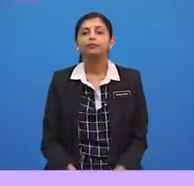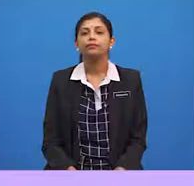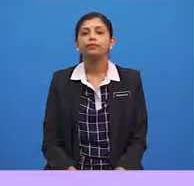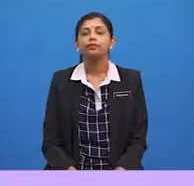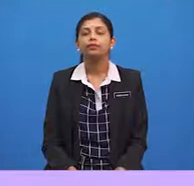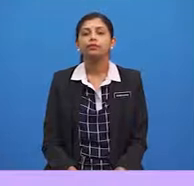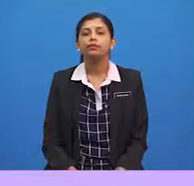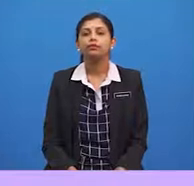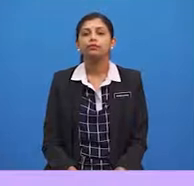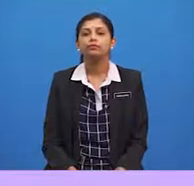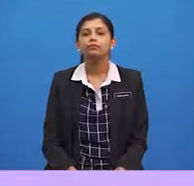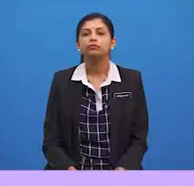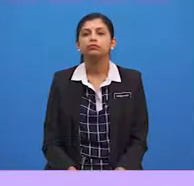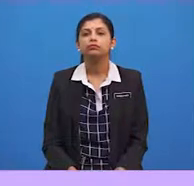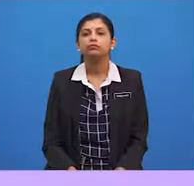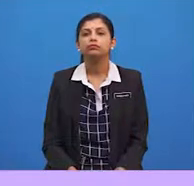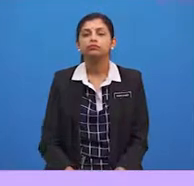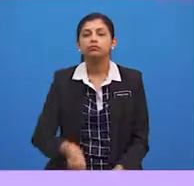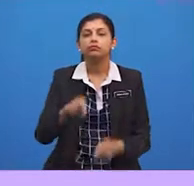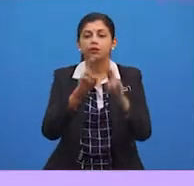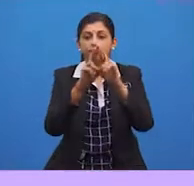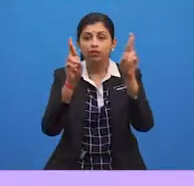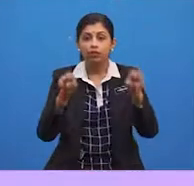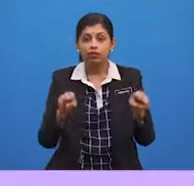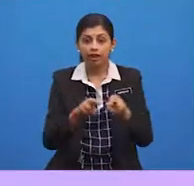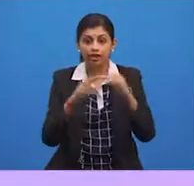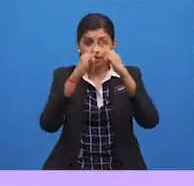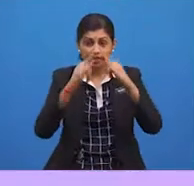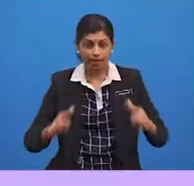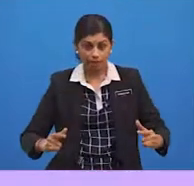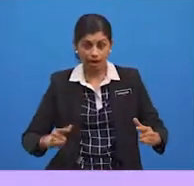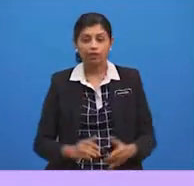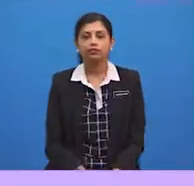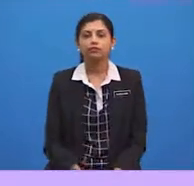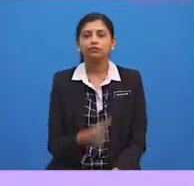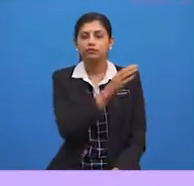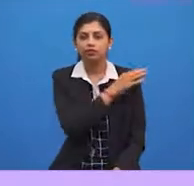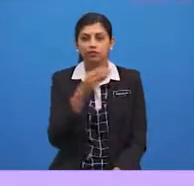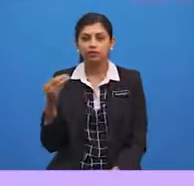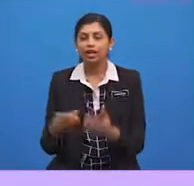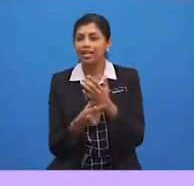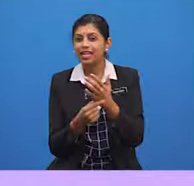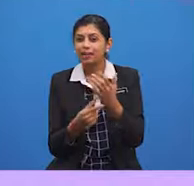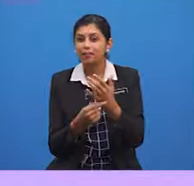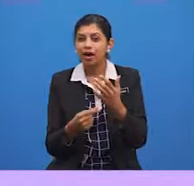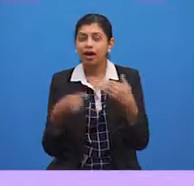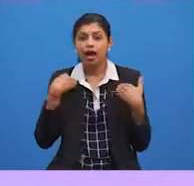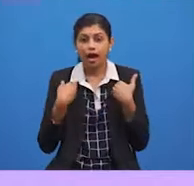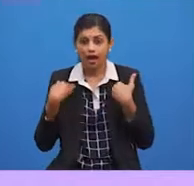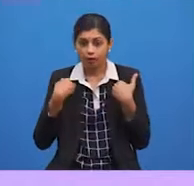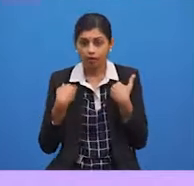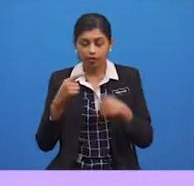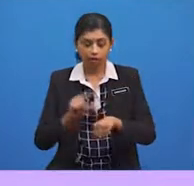digunakan untuk membuat rangka, kemah dan lemak haiwan digunakan